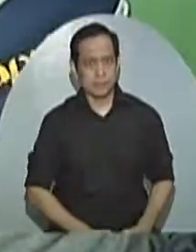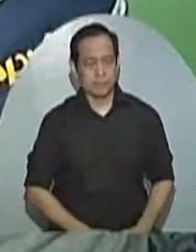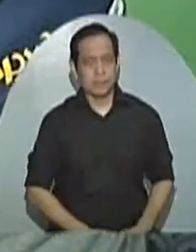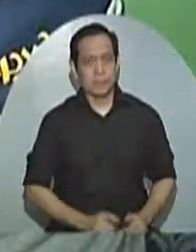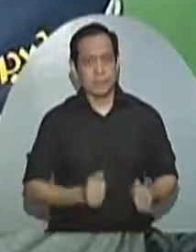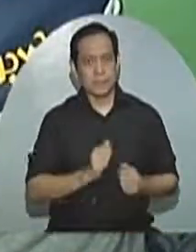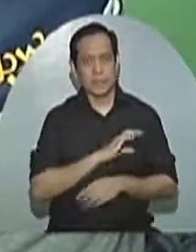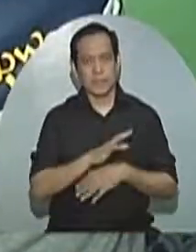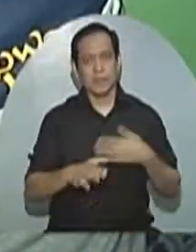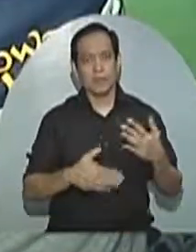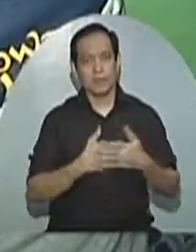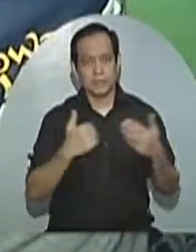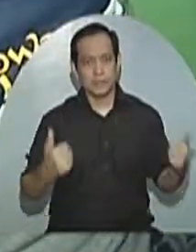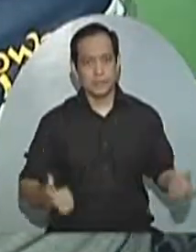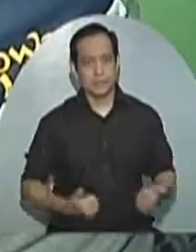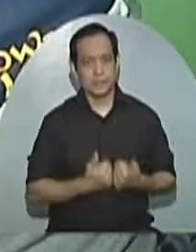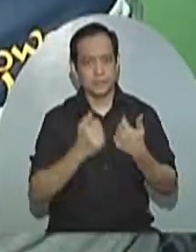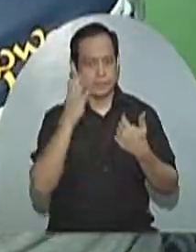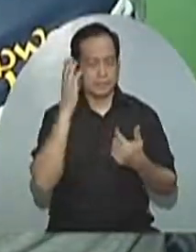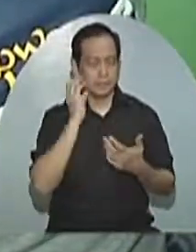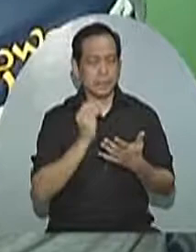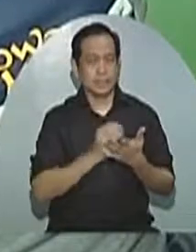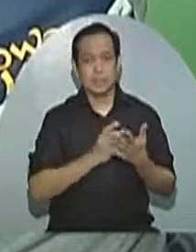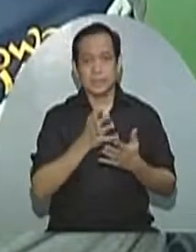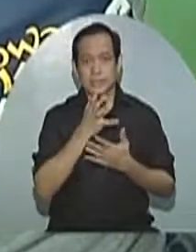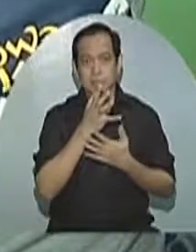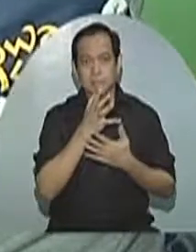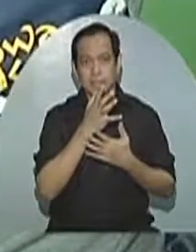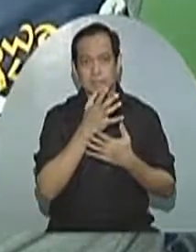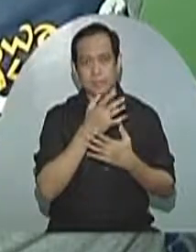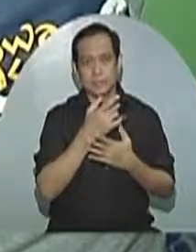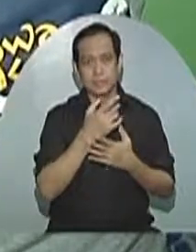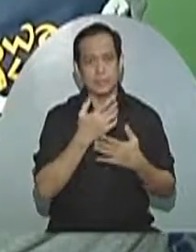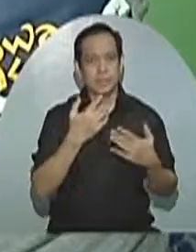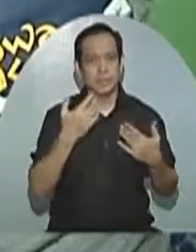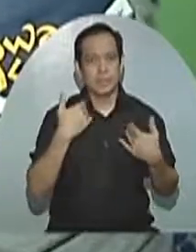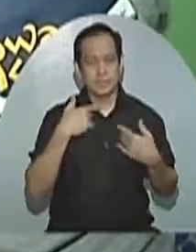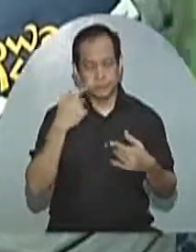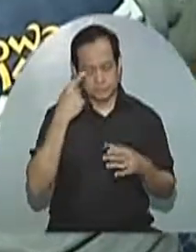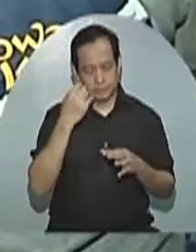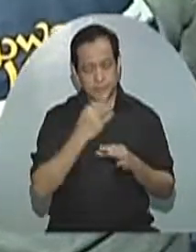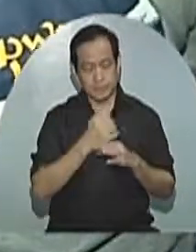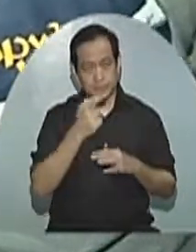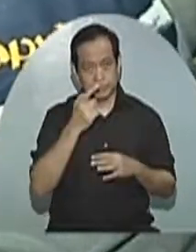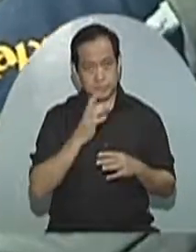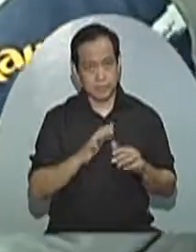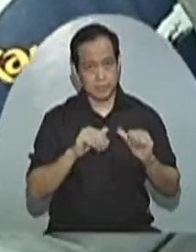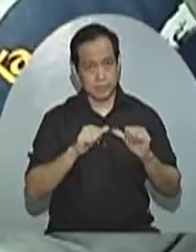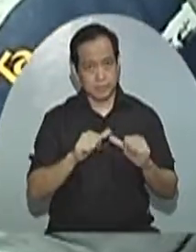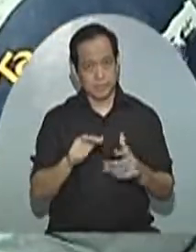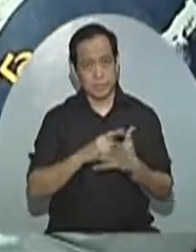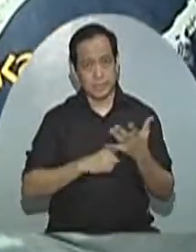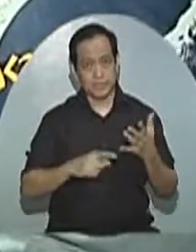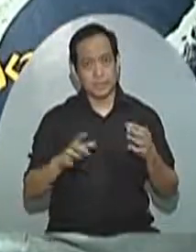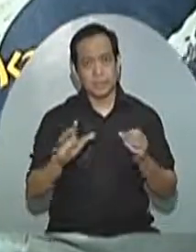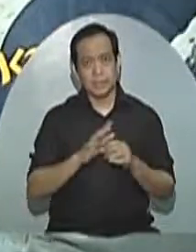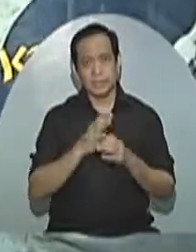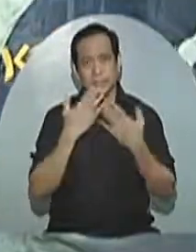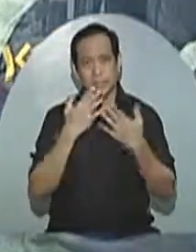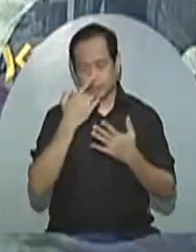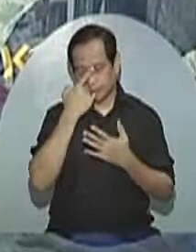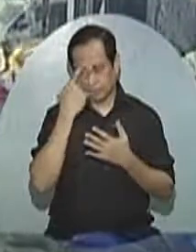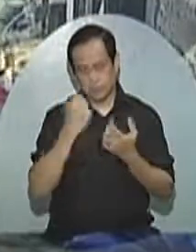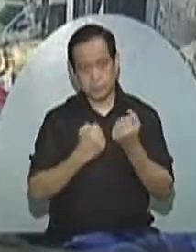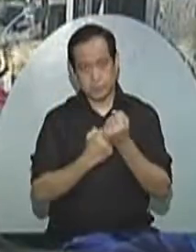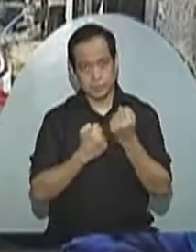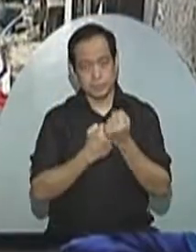ng mga pagsubok na kinakaharap, kumakapit si Diana sa Panginoon Diyos. Lubos naman ang kanilang pasasalamat dahil